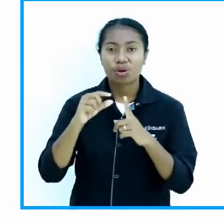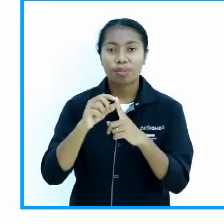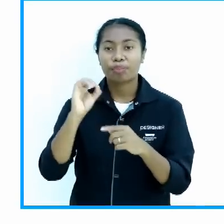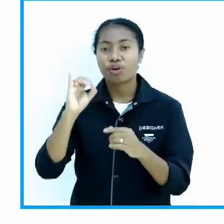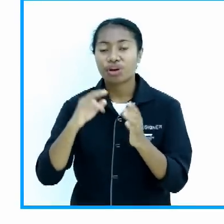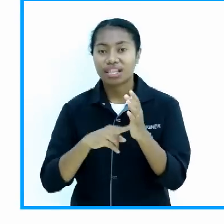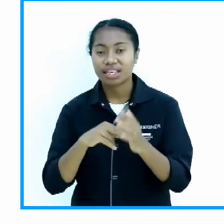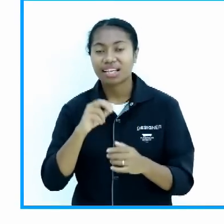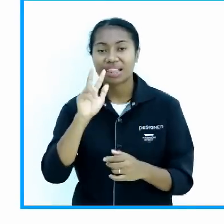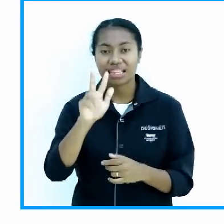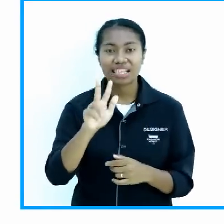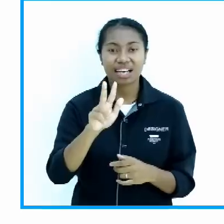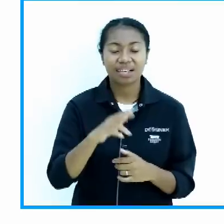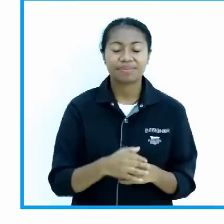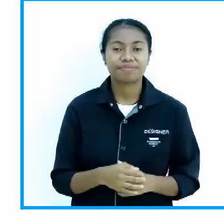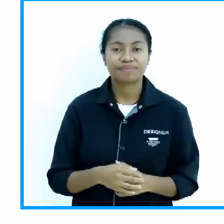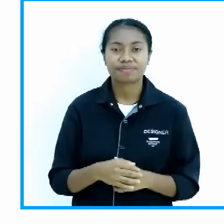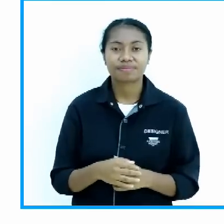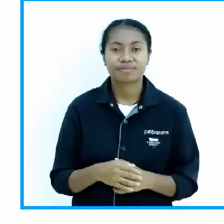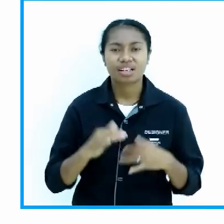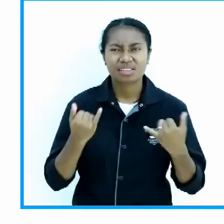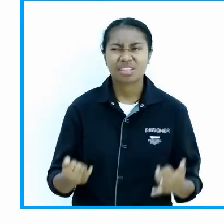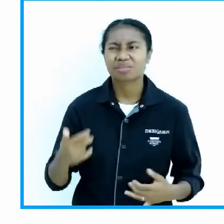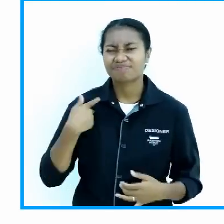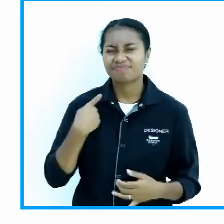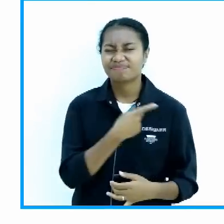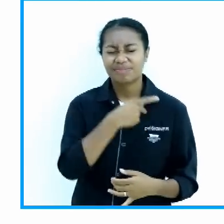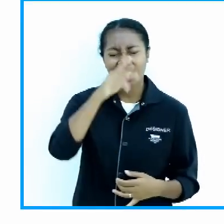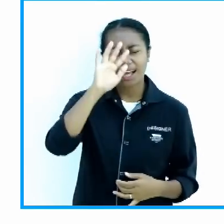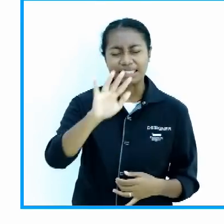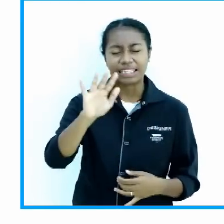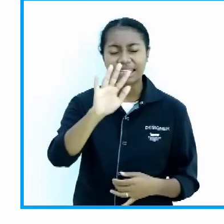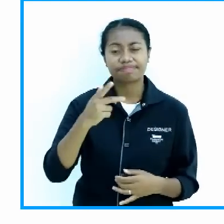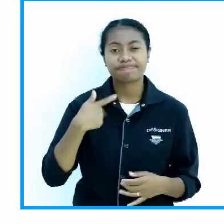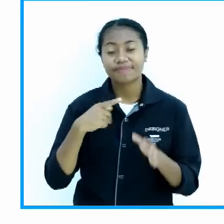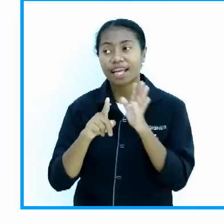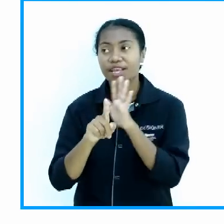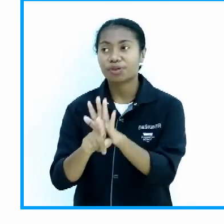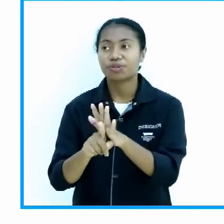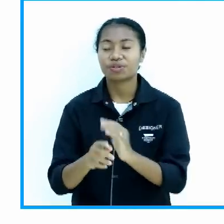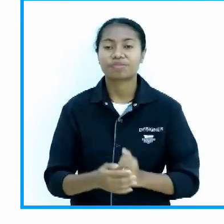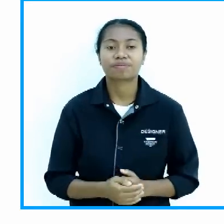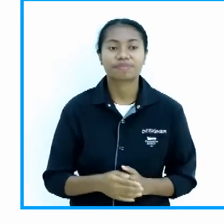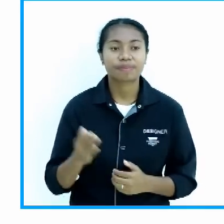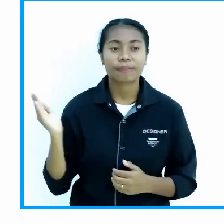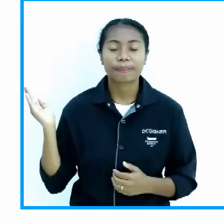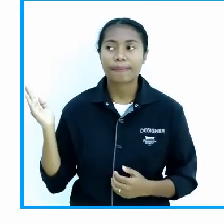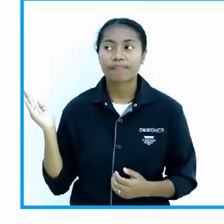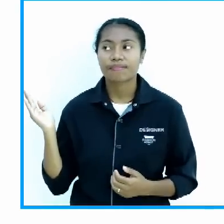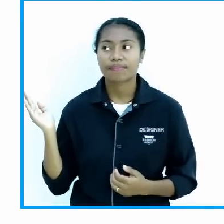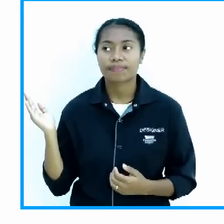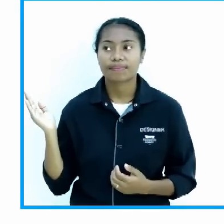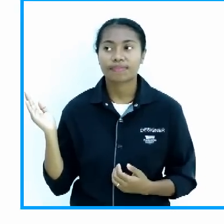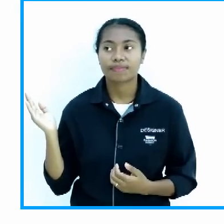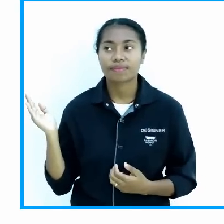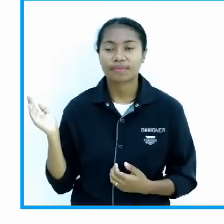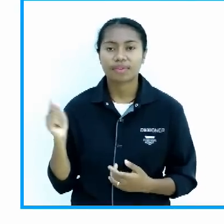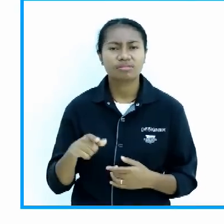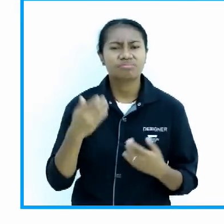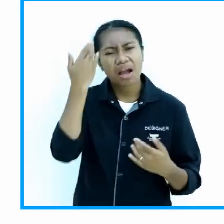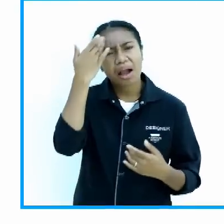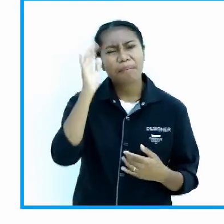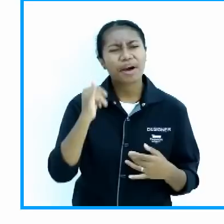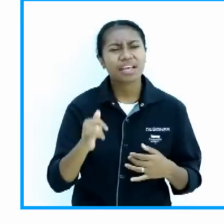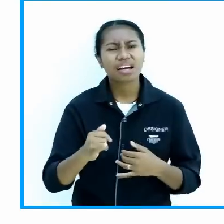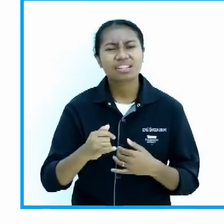ya, seandainya memang ada gen, nah, kita ikut saja mereka. Seandainya memang ada gen, apa yang akan terjadi pada manusia